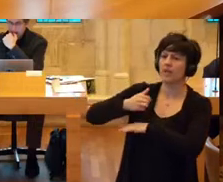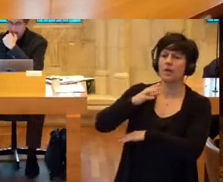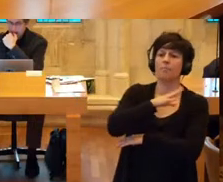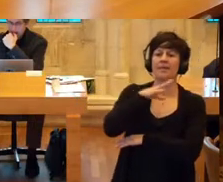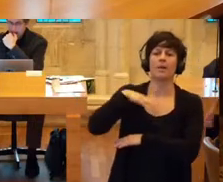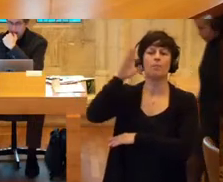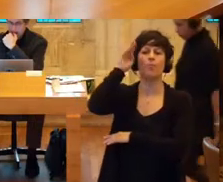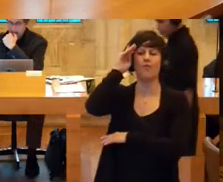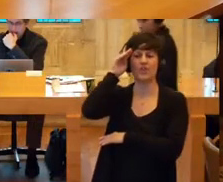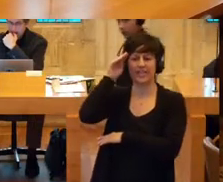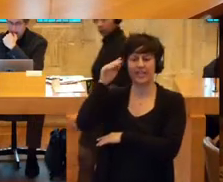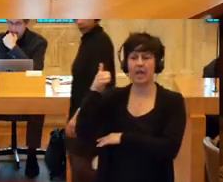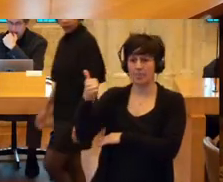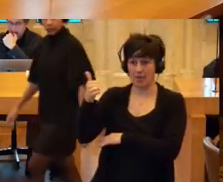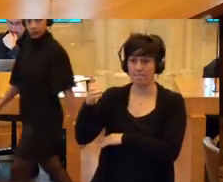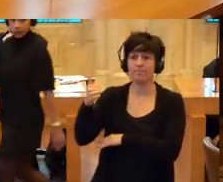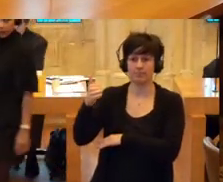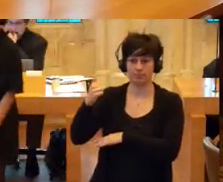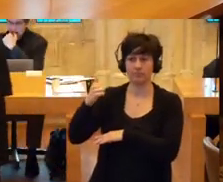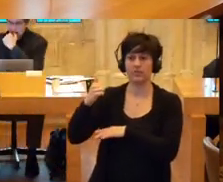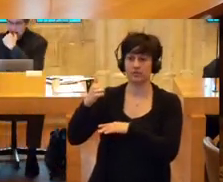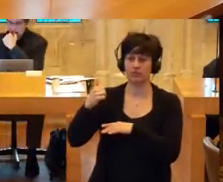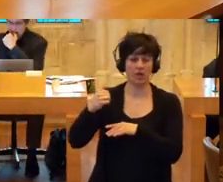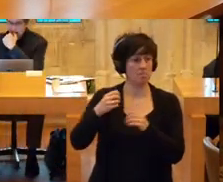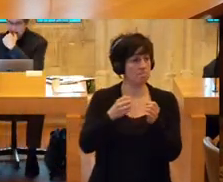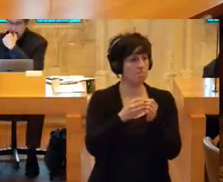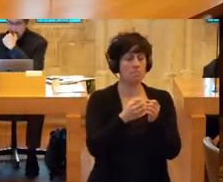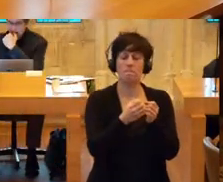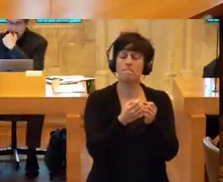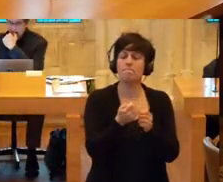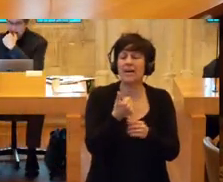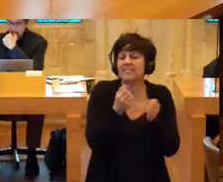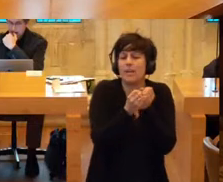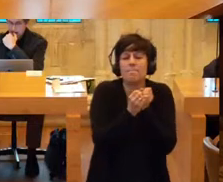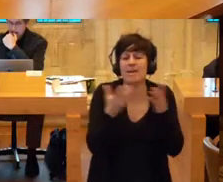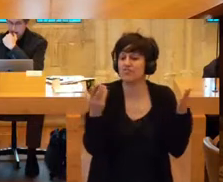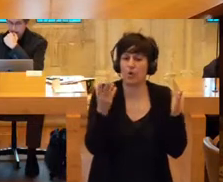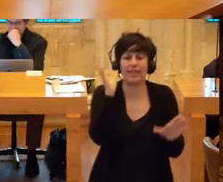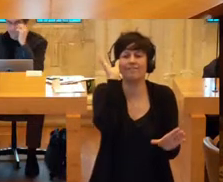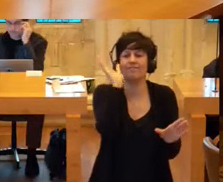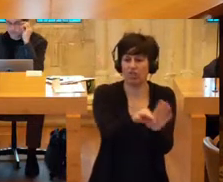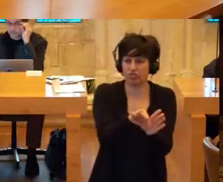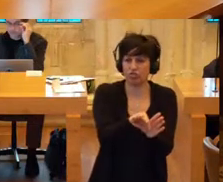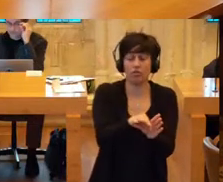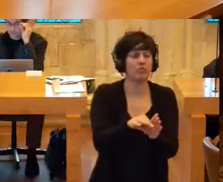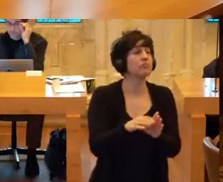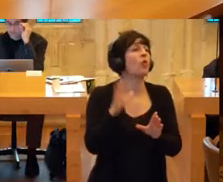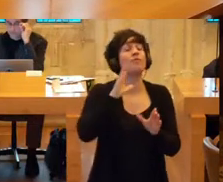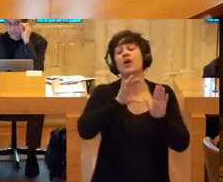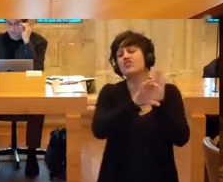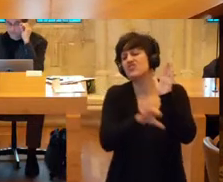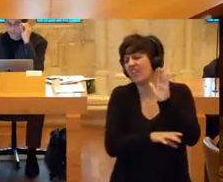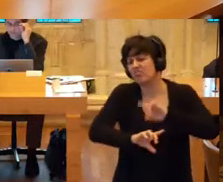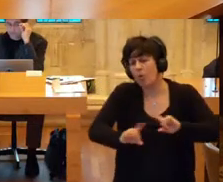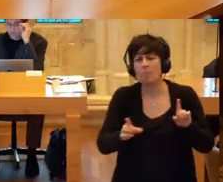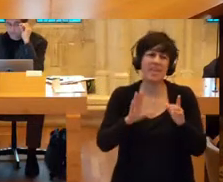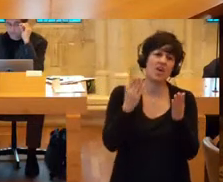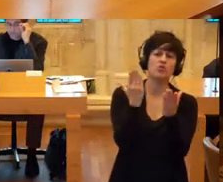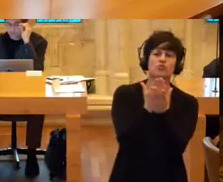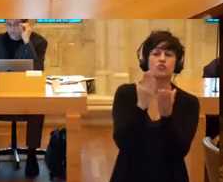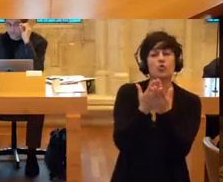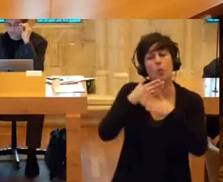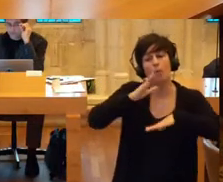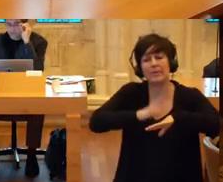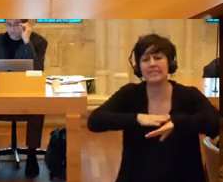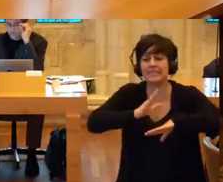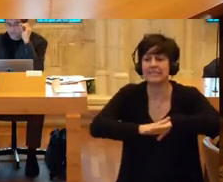Provoté avait fait adopter à la quasi-unanimité, non pas une charte comme vous aviez à l'époque, mais en fait un document prescriptif qui